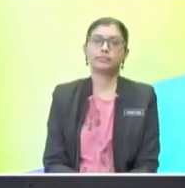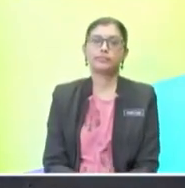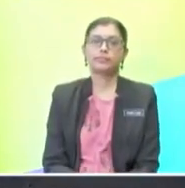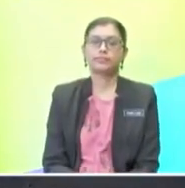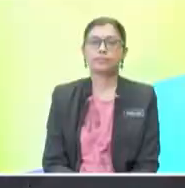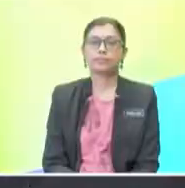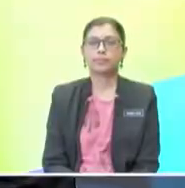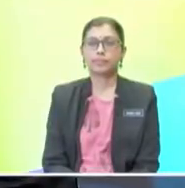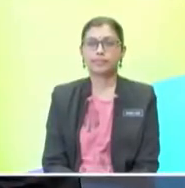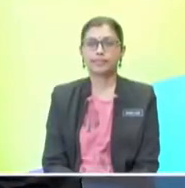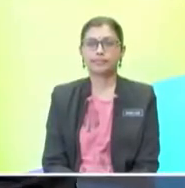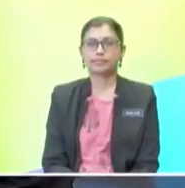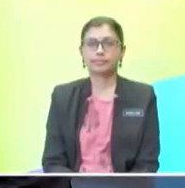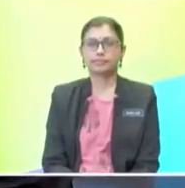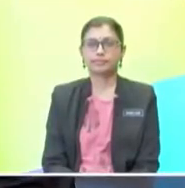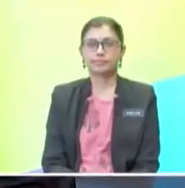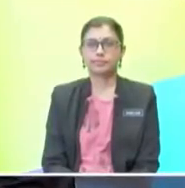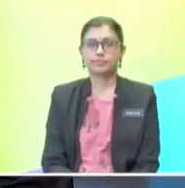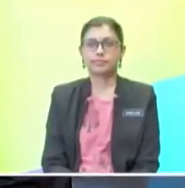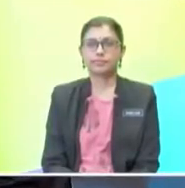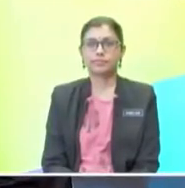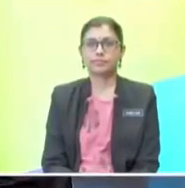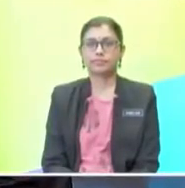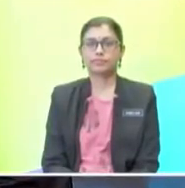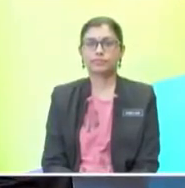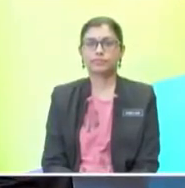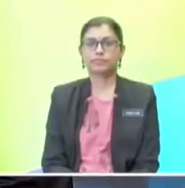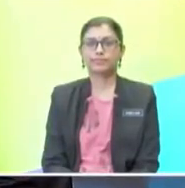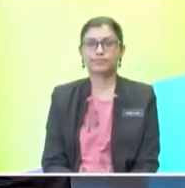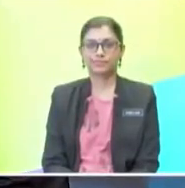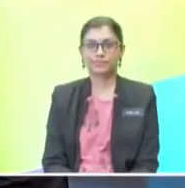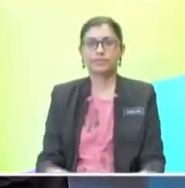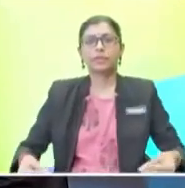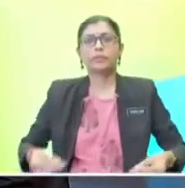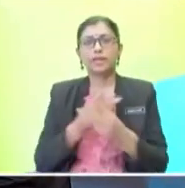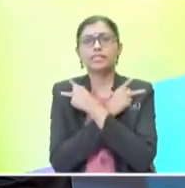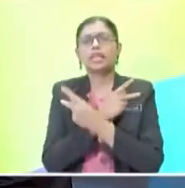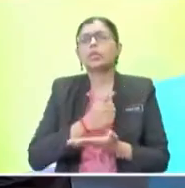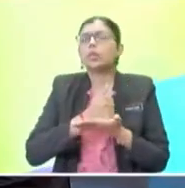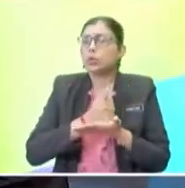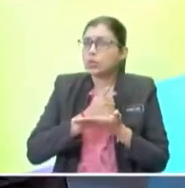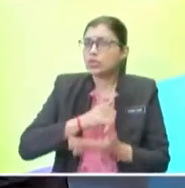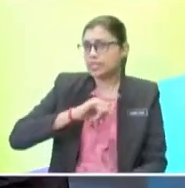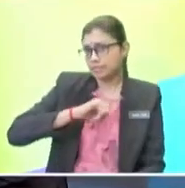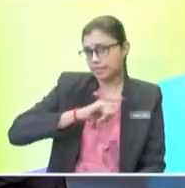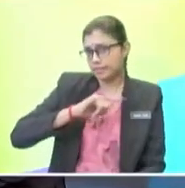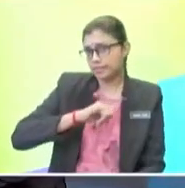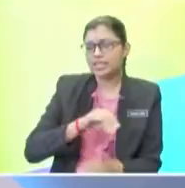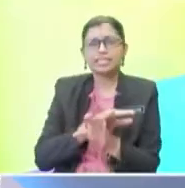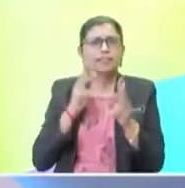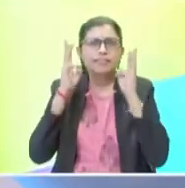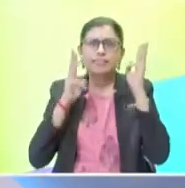Ah. Alhamdulillah. Siap dah satu kerja kita. Selesai, dek. Betul, terima kasih tu. Tolong akak, dek. Sama-sama. Kakak jangan